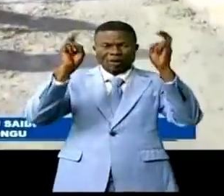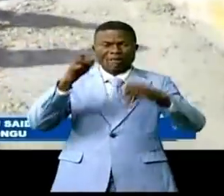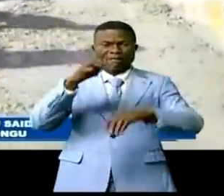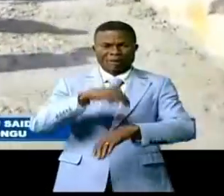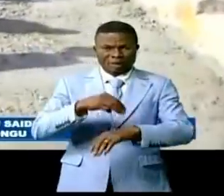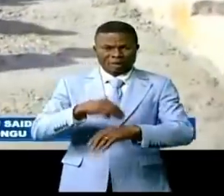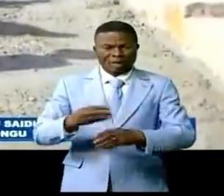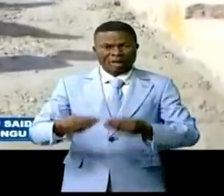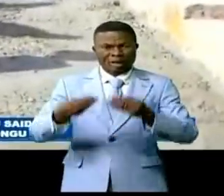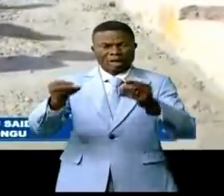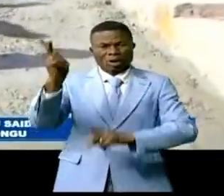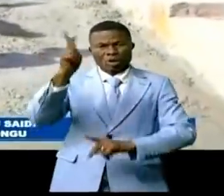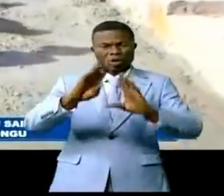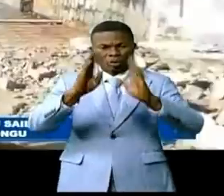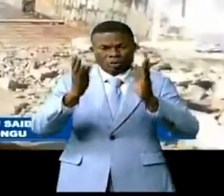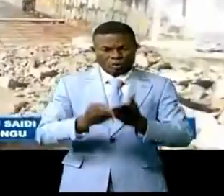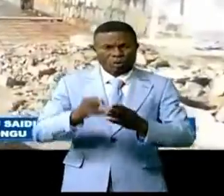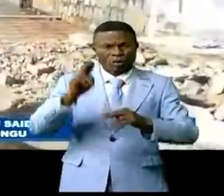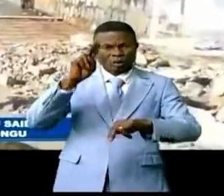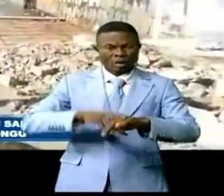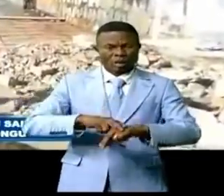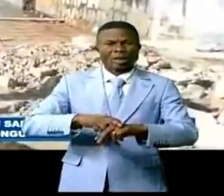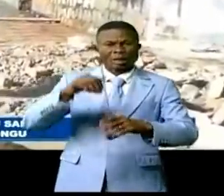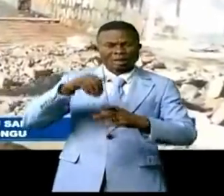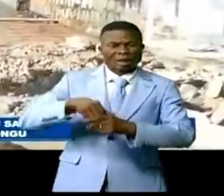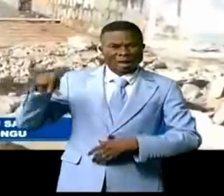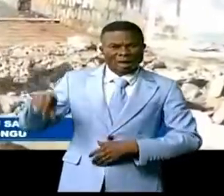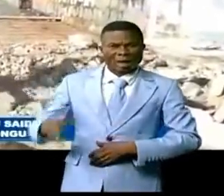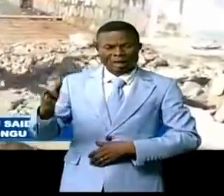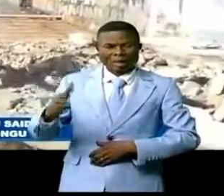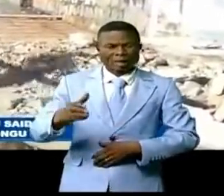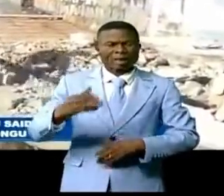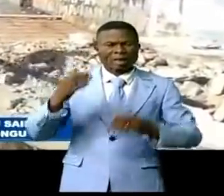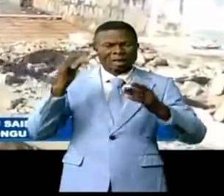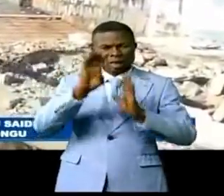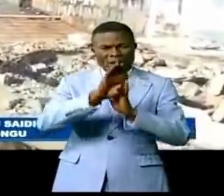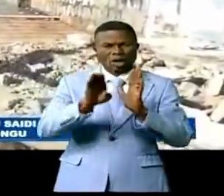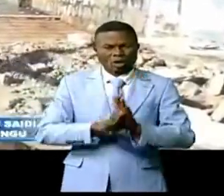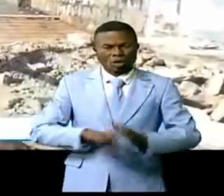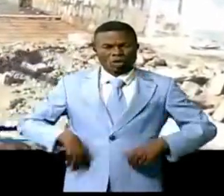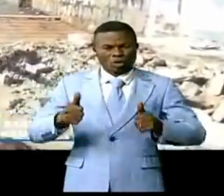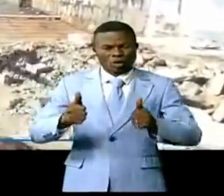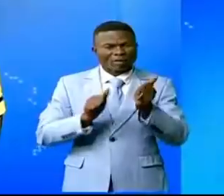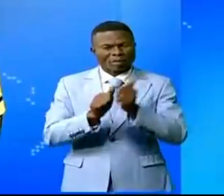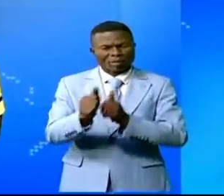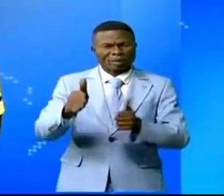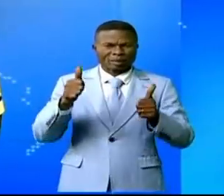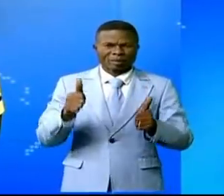nos compatriotes, habitant cette partie de la ville portuaire, des meilleures conditions de mobilité par voie routière.